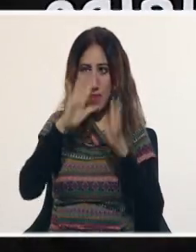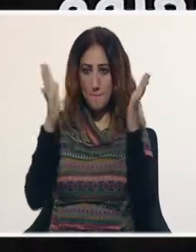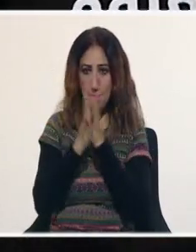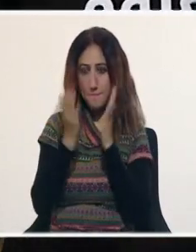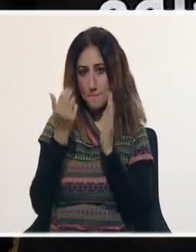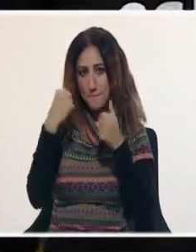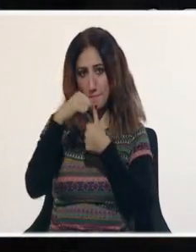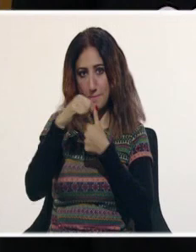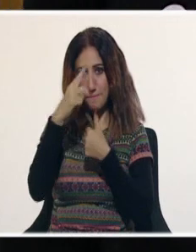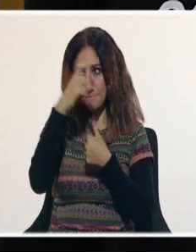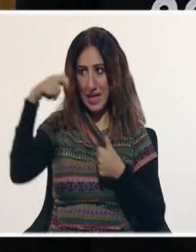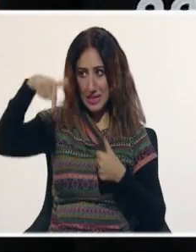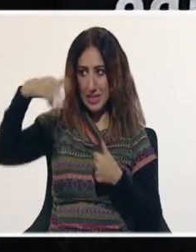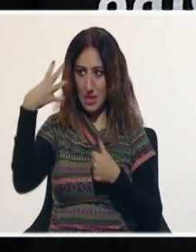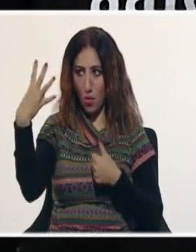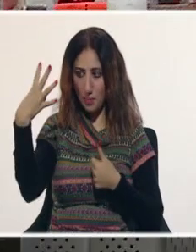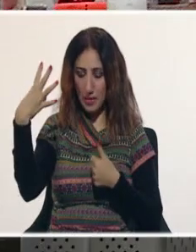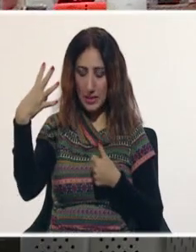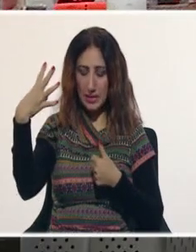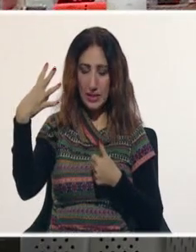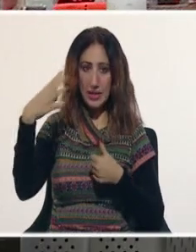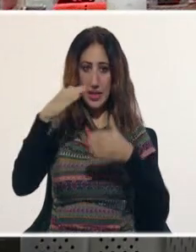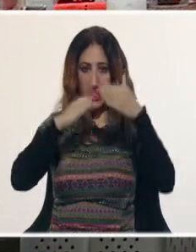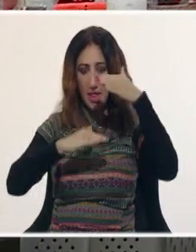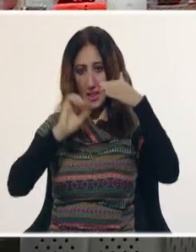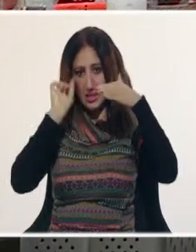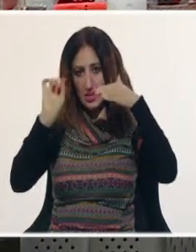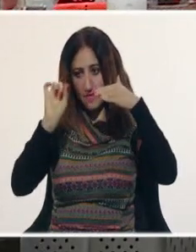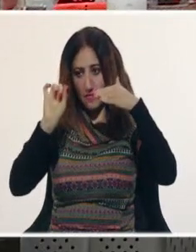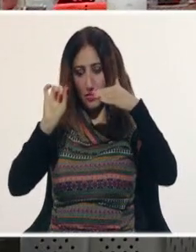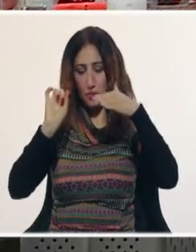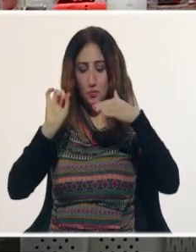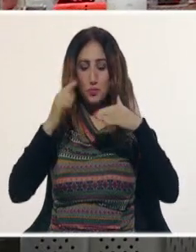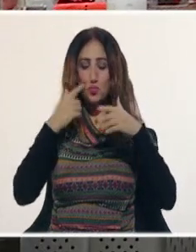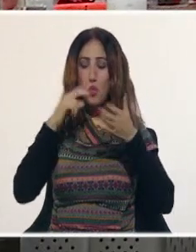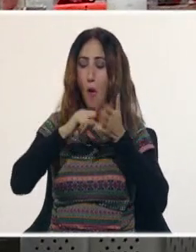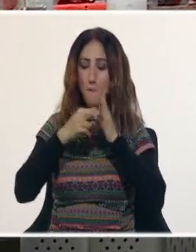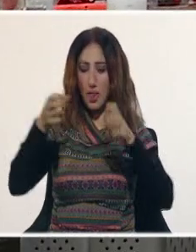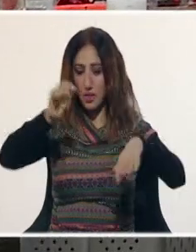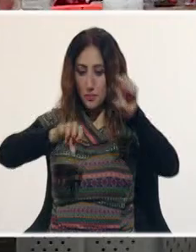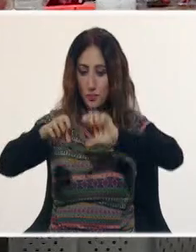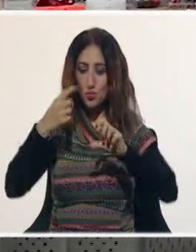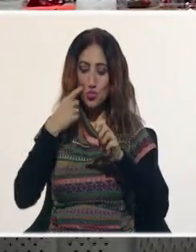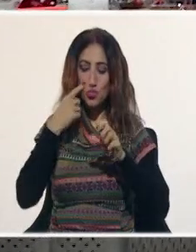كام؟ 246. عشان 50 فوق الصفر و196 تحت الصفر. يا ترى لما الاثنين يتحطوا مع بعض ايه هيحصل؟